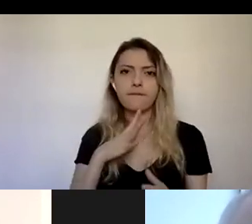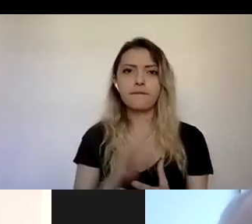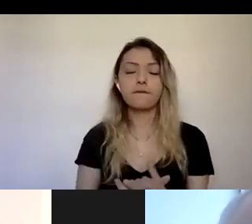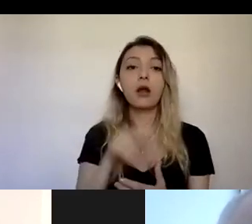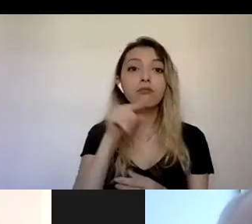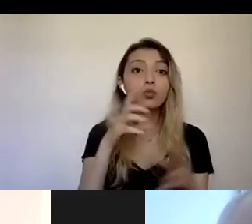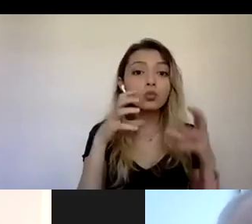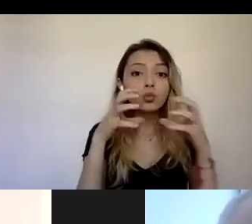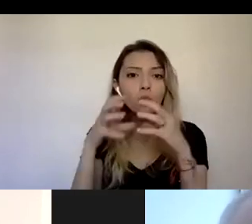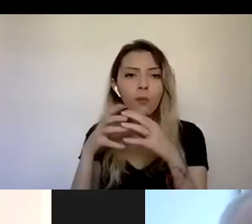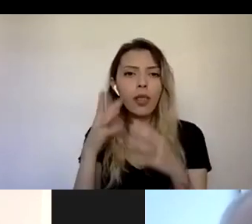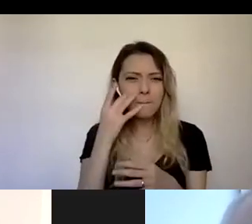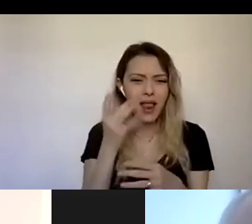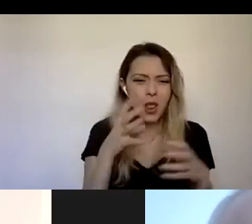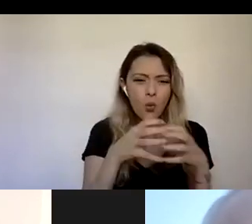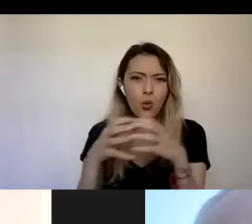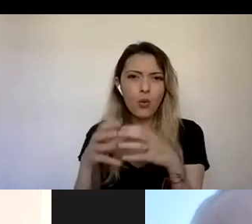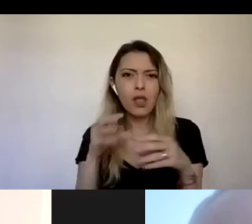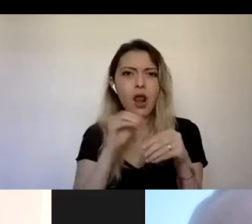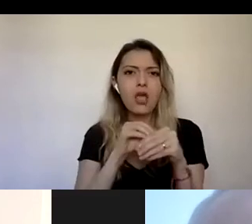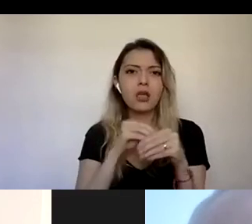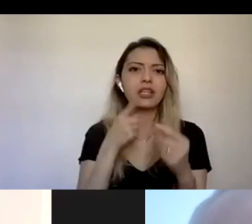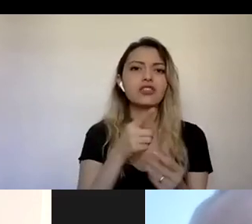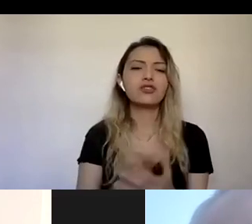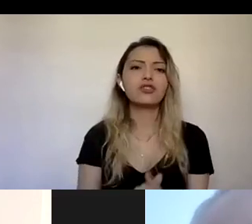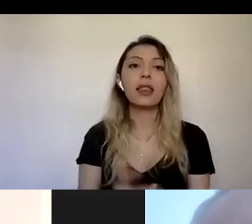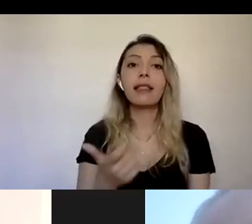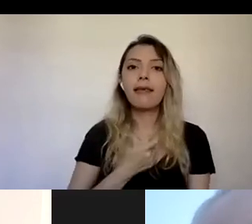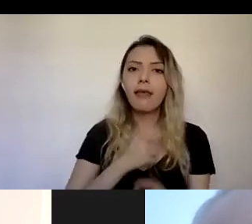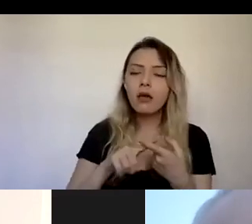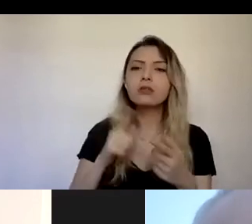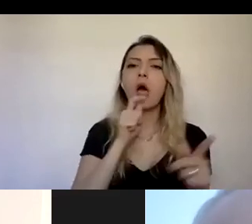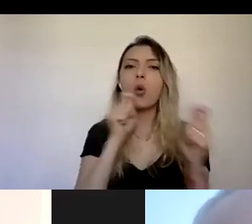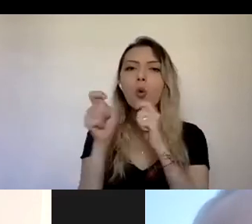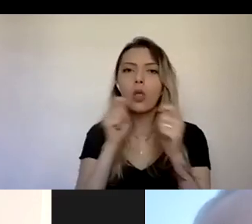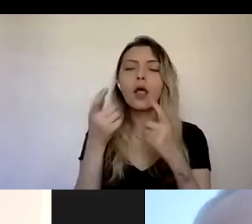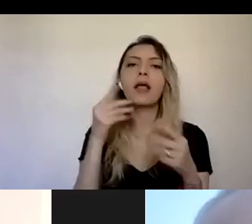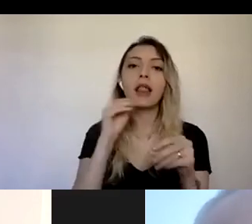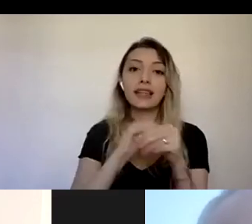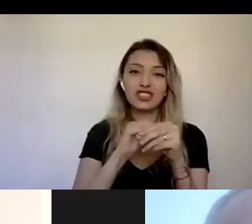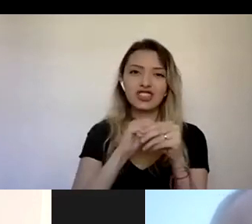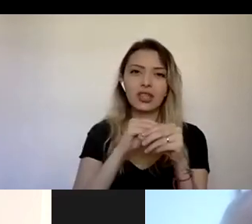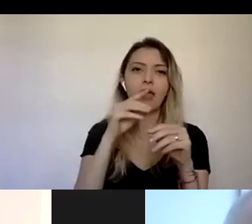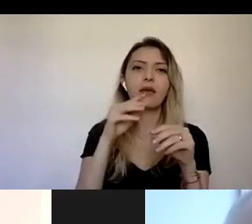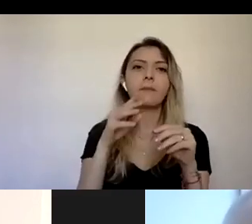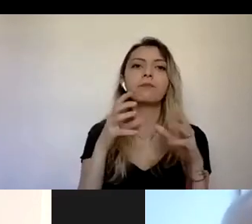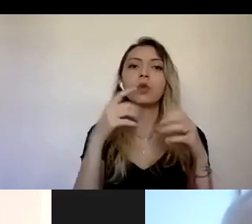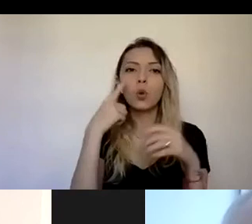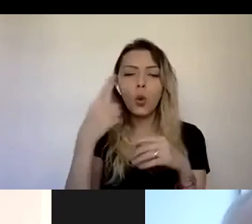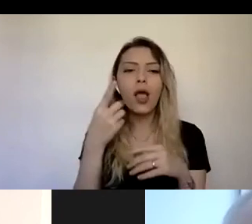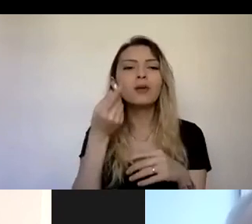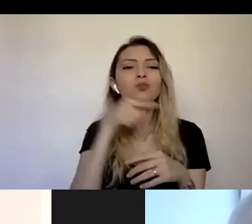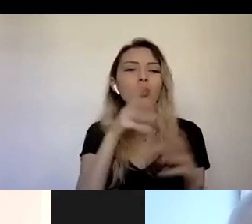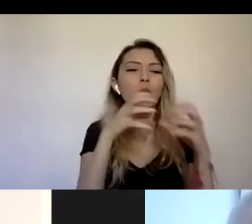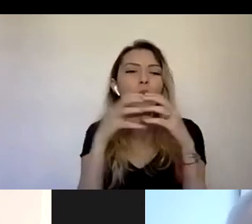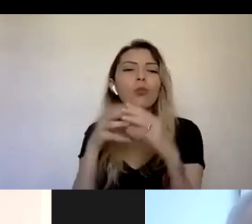azından yasalar, yani bu sözleşmelerde geçen belli grupları en azından unutmadan gitmek